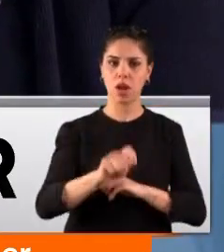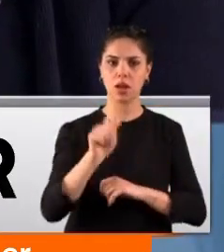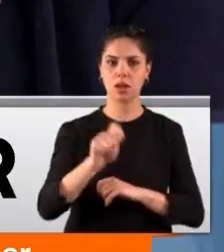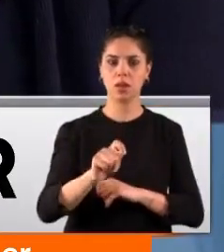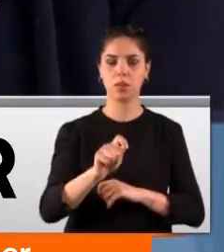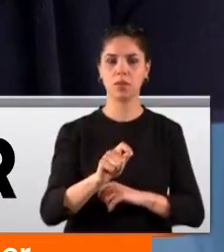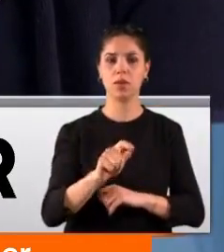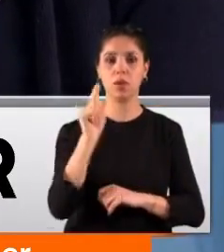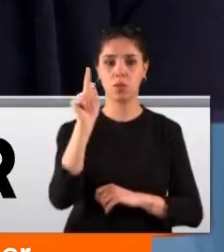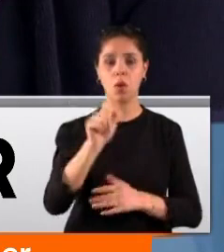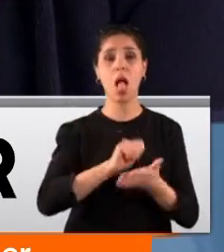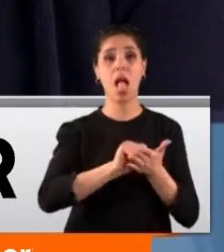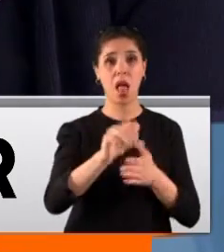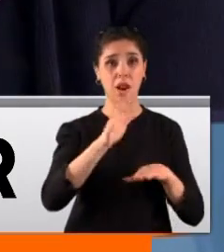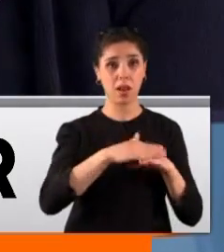da sürtülecek.